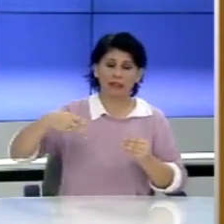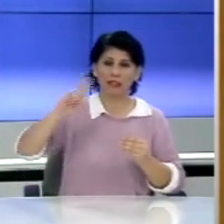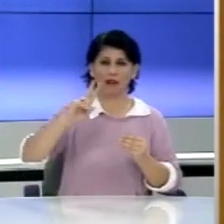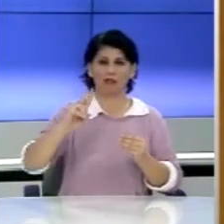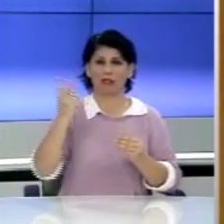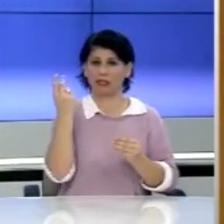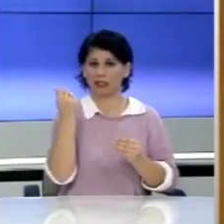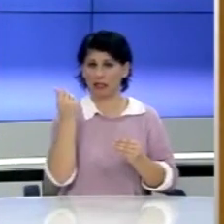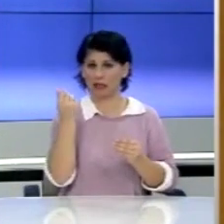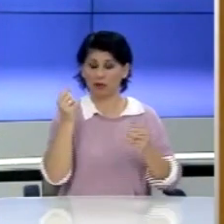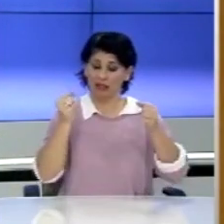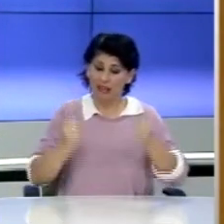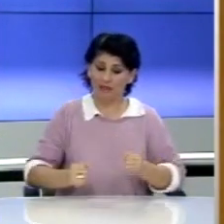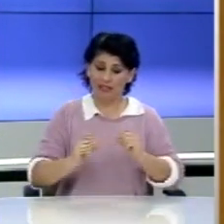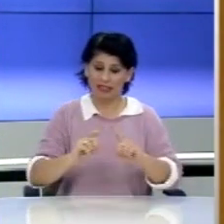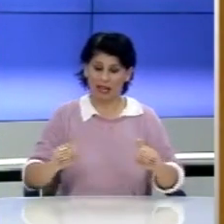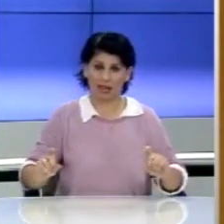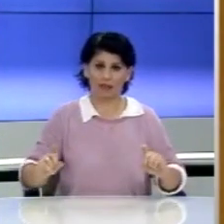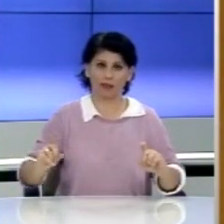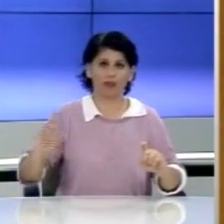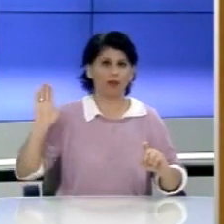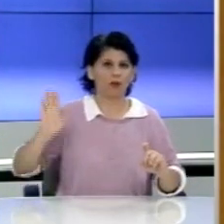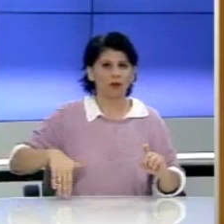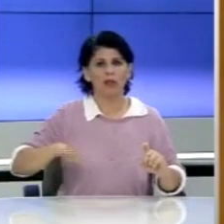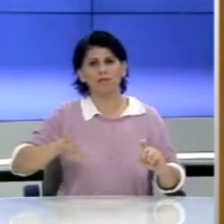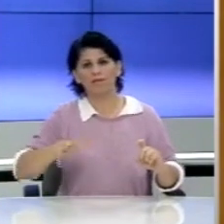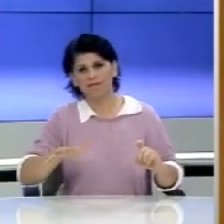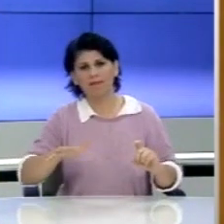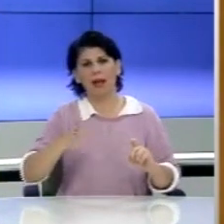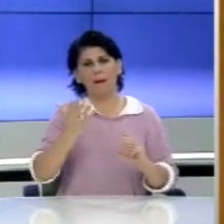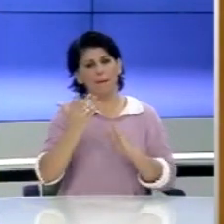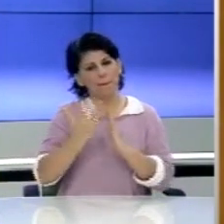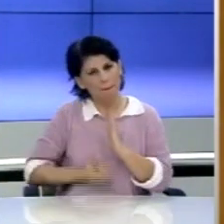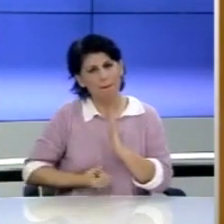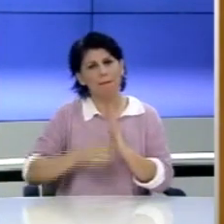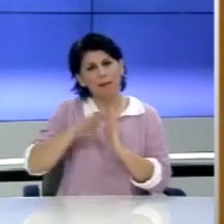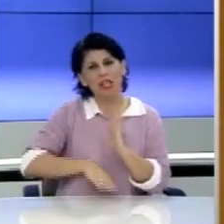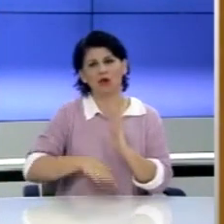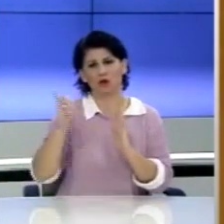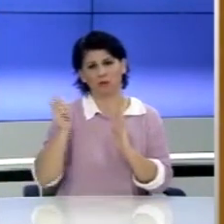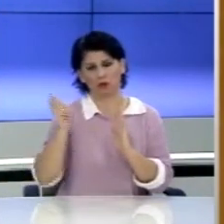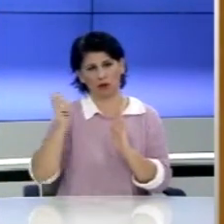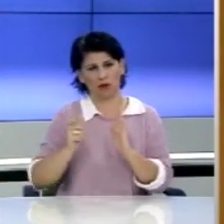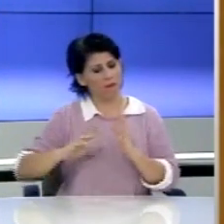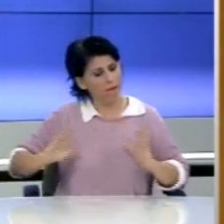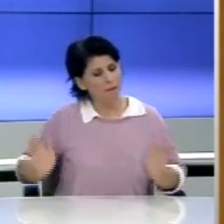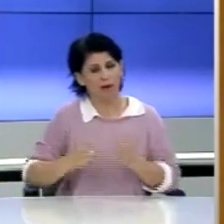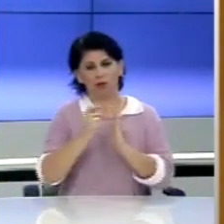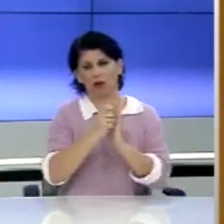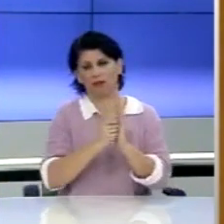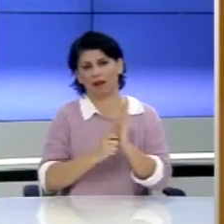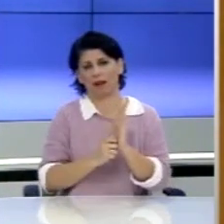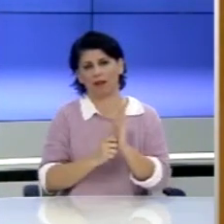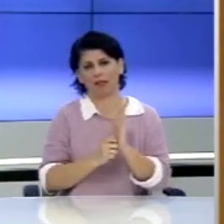των τιμών σε βασικά είδη, τελικά μάλλον μείωση του μισθού έχουμε, παρόλο που